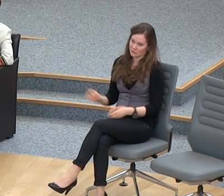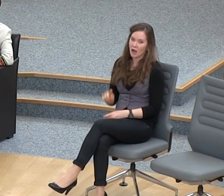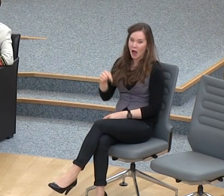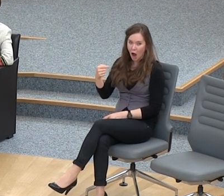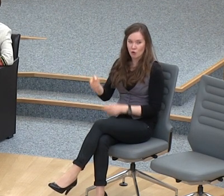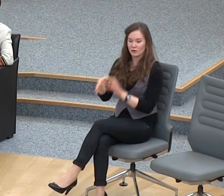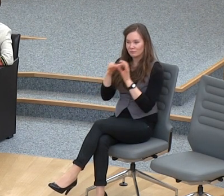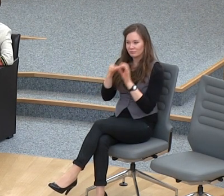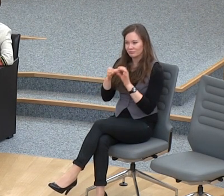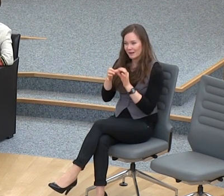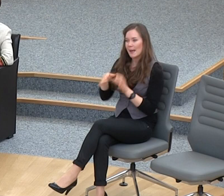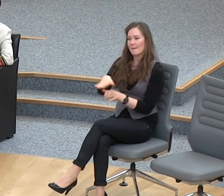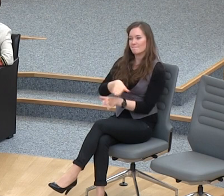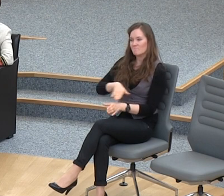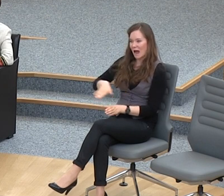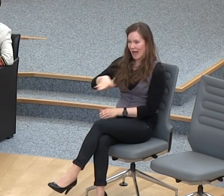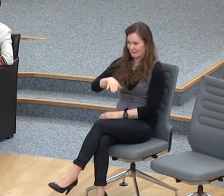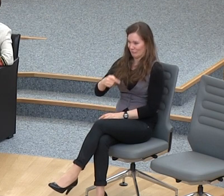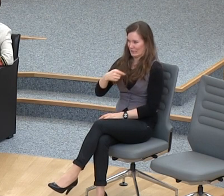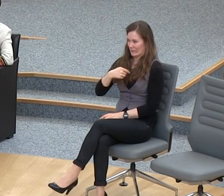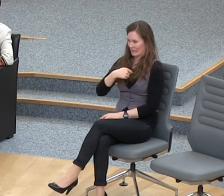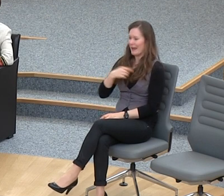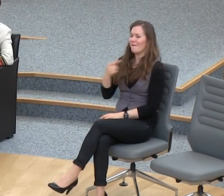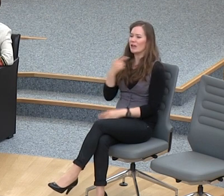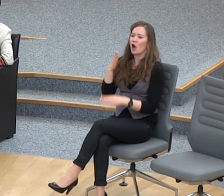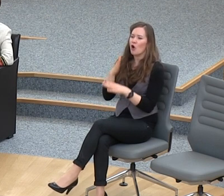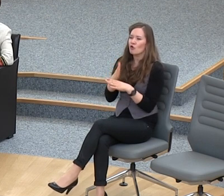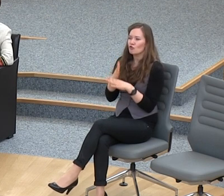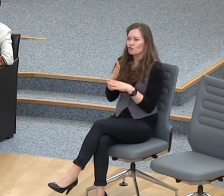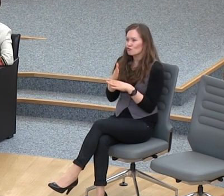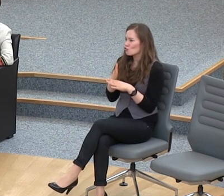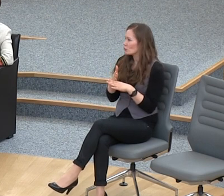auch in dem Bereich, und da diskutieren wir zwar immer sehr